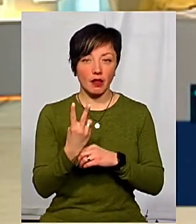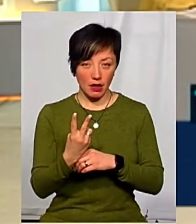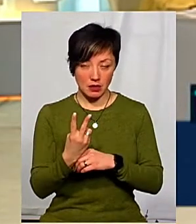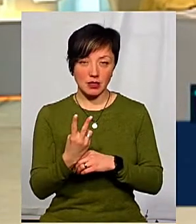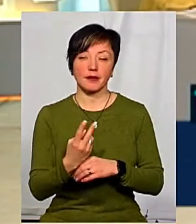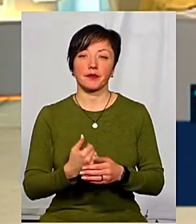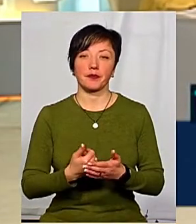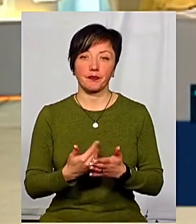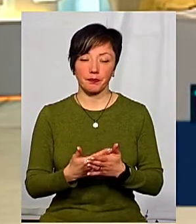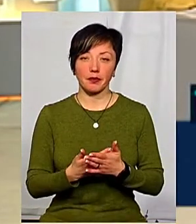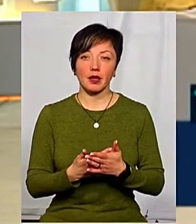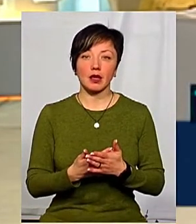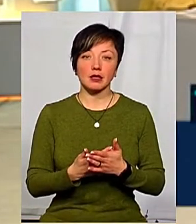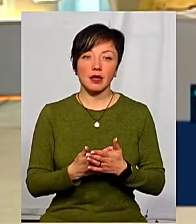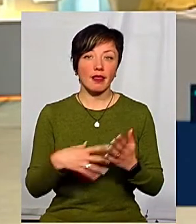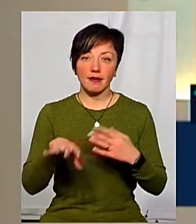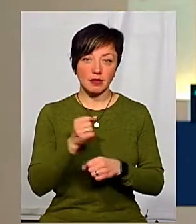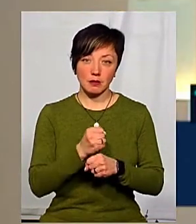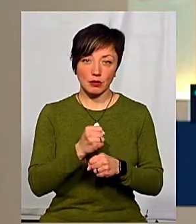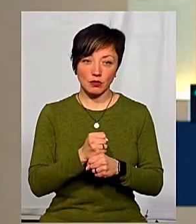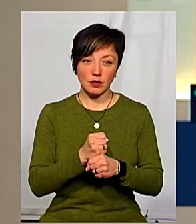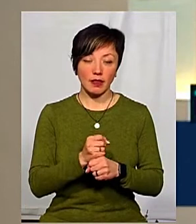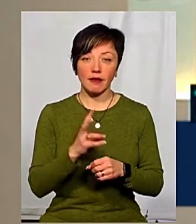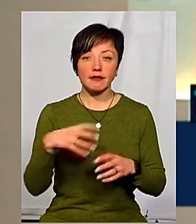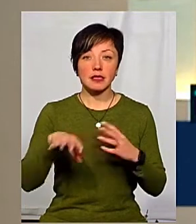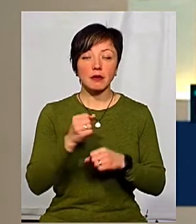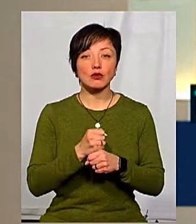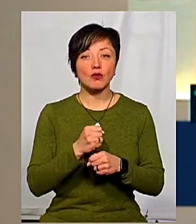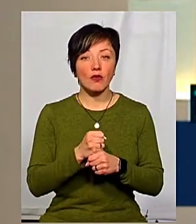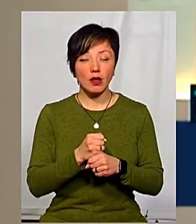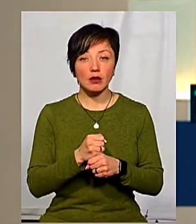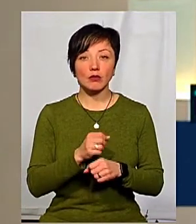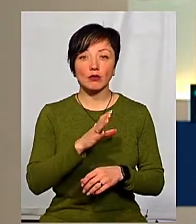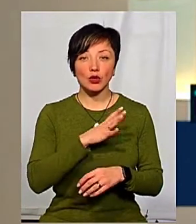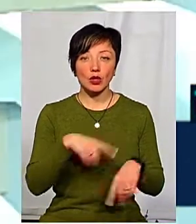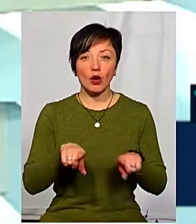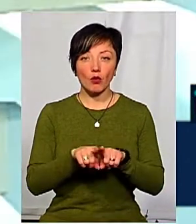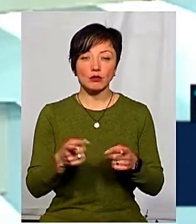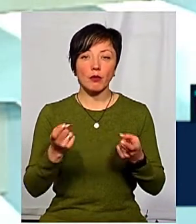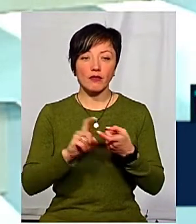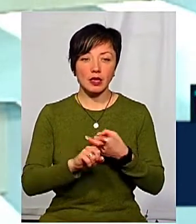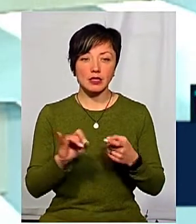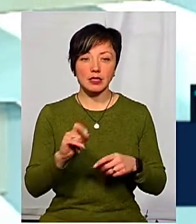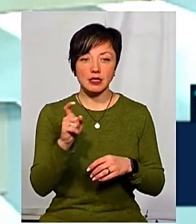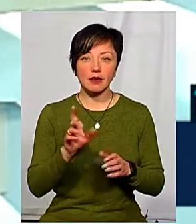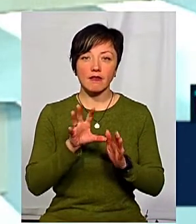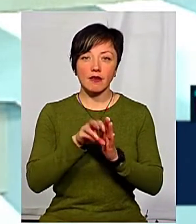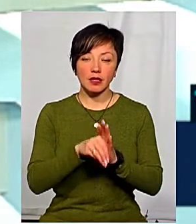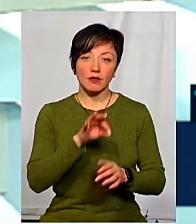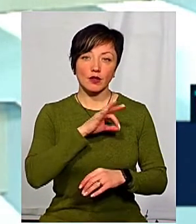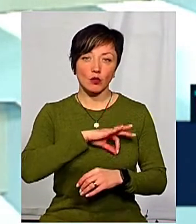12. 12. Ну, не всі працювали з них? Не всі працювали, що було також пов'язано із